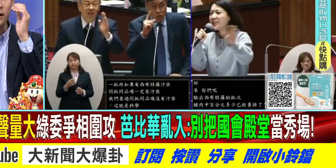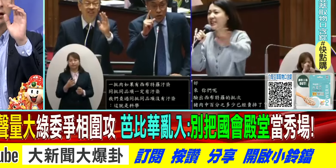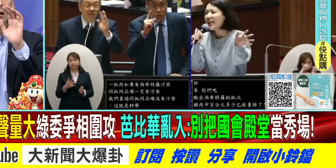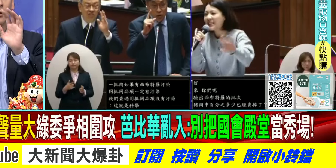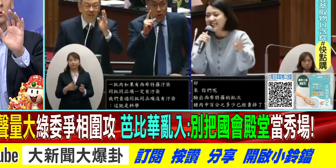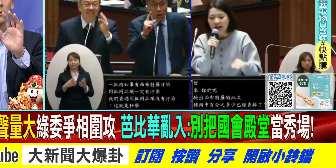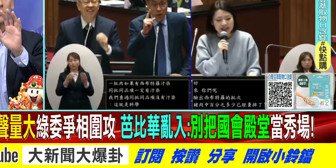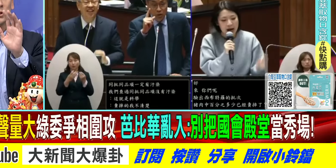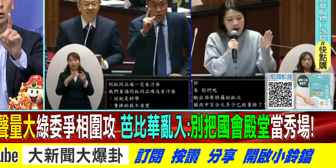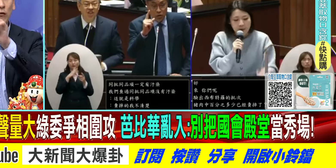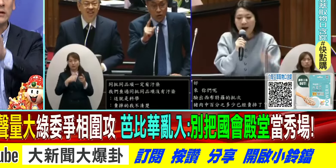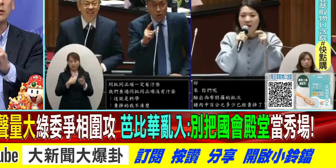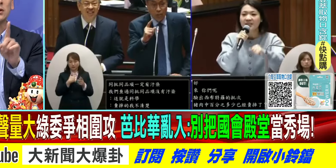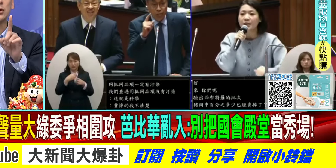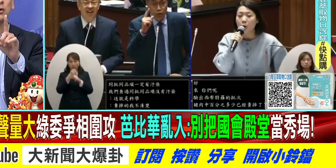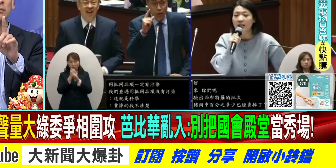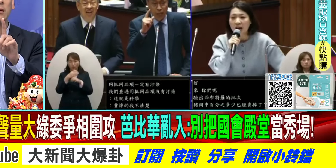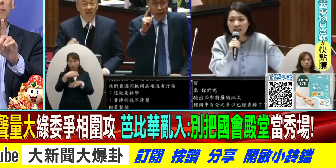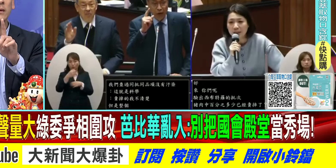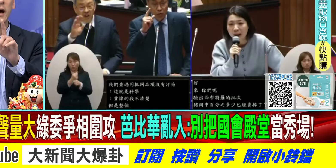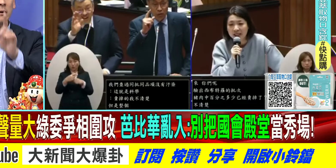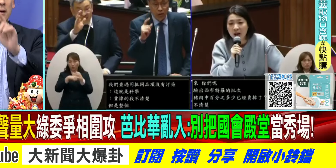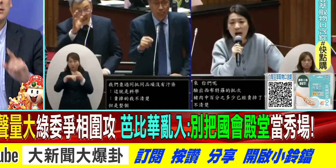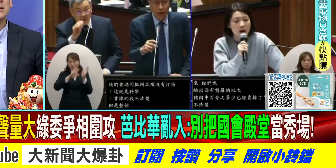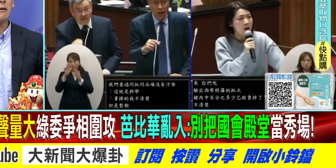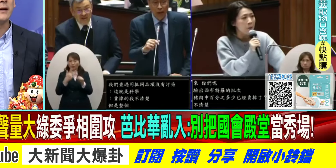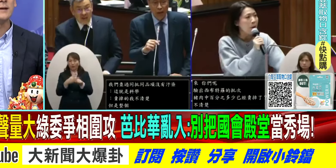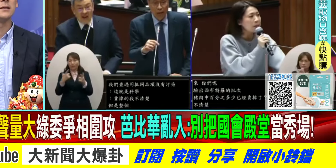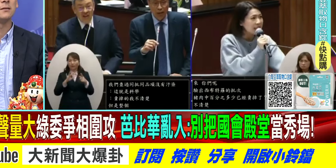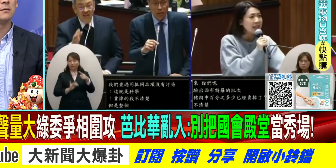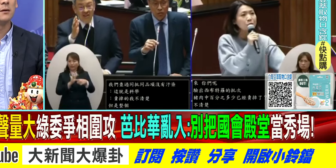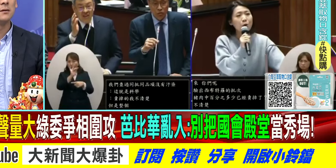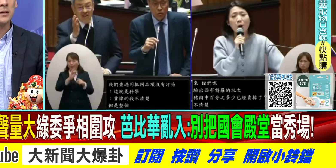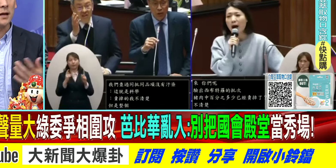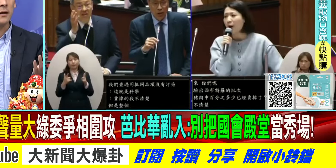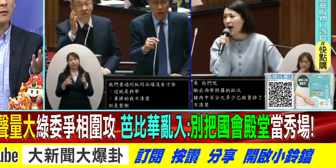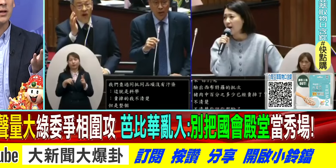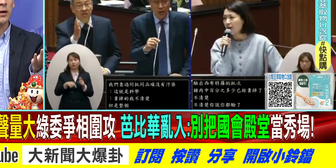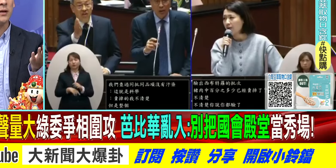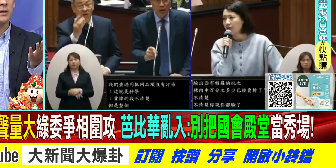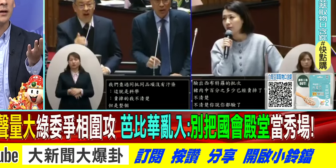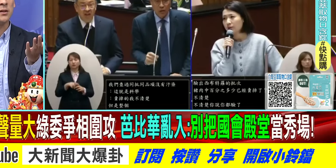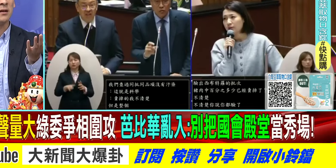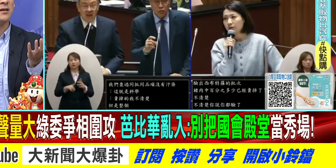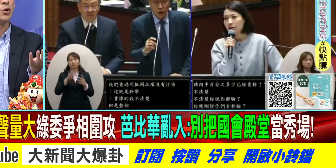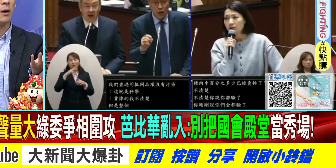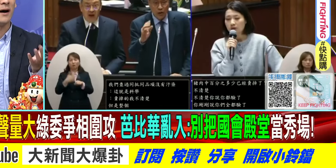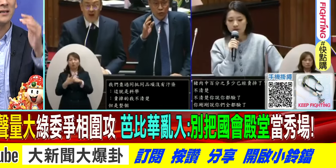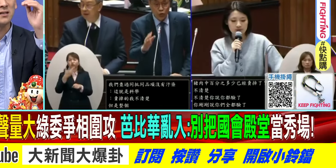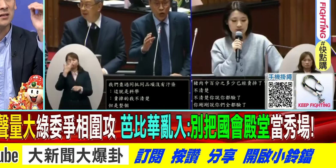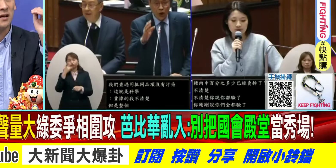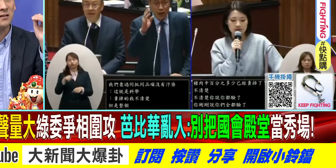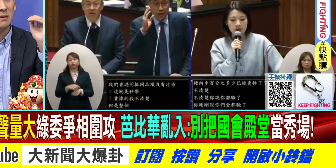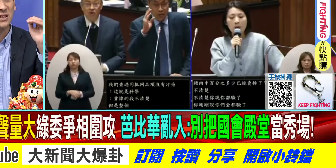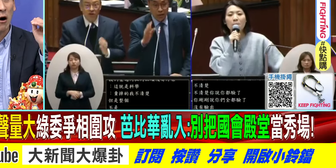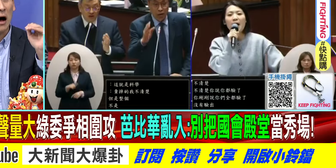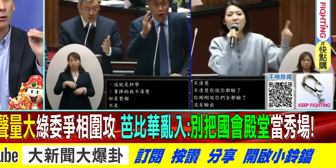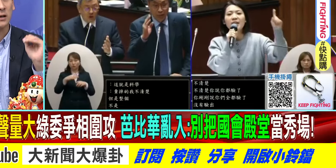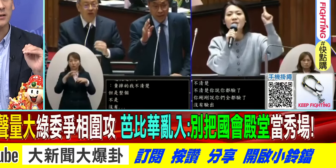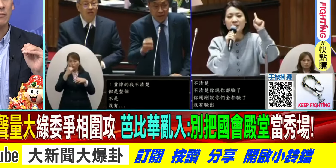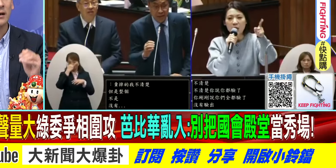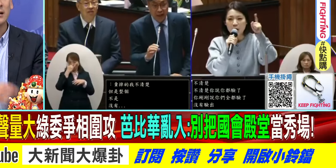天的15分钟的质询里面，至少一开始陈建仁也有针对一个事情认错啊。像陈建仁这么